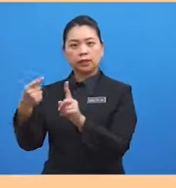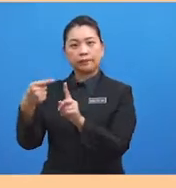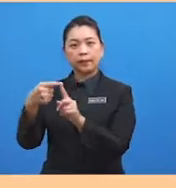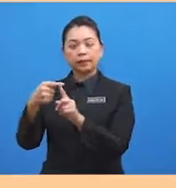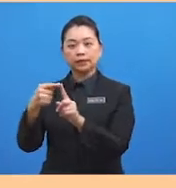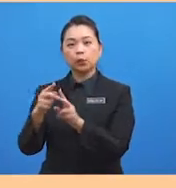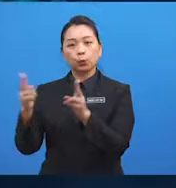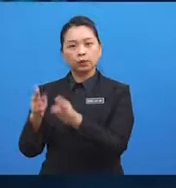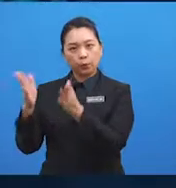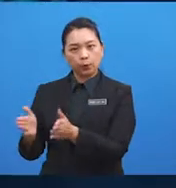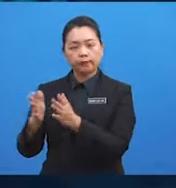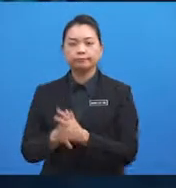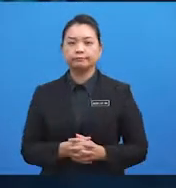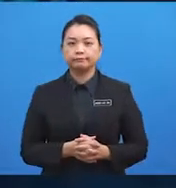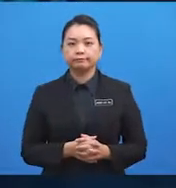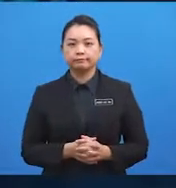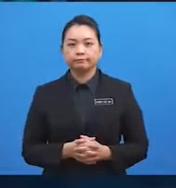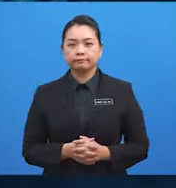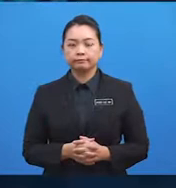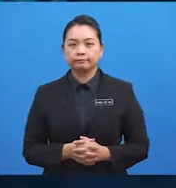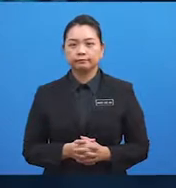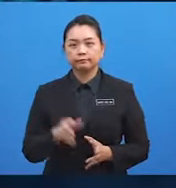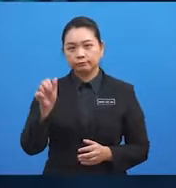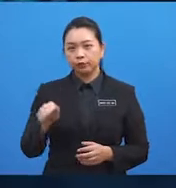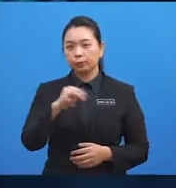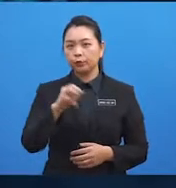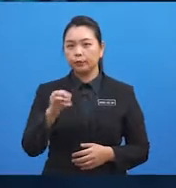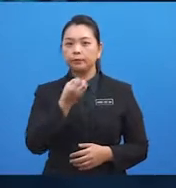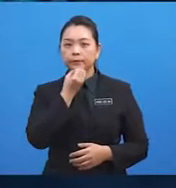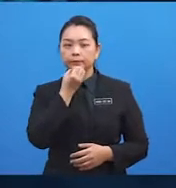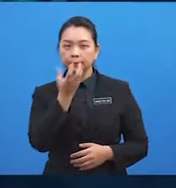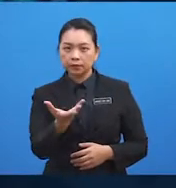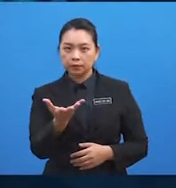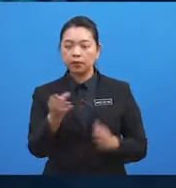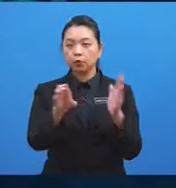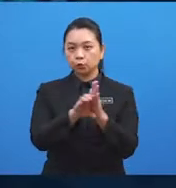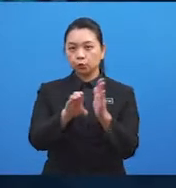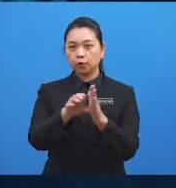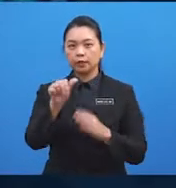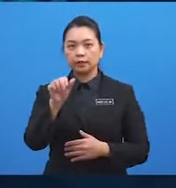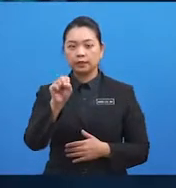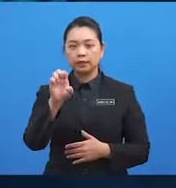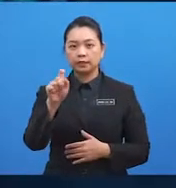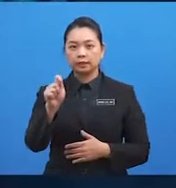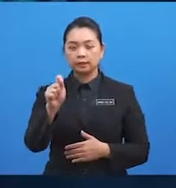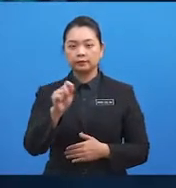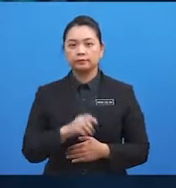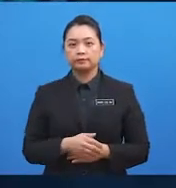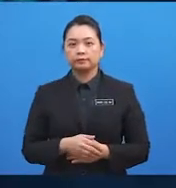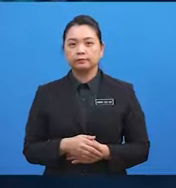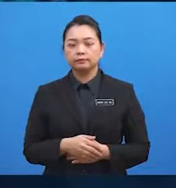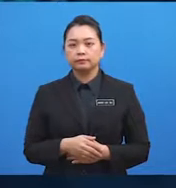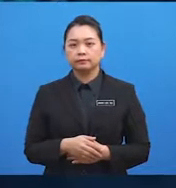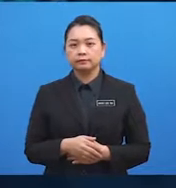usahawan. Boleh murid-murid nyatakan contoh aset yang terlibat dalam pembiayaan